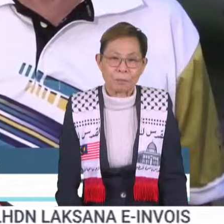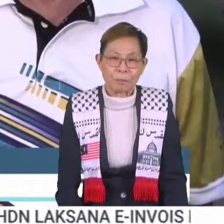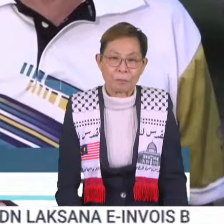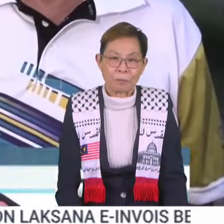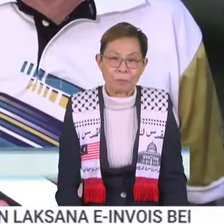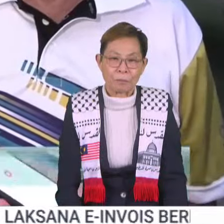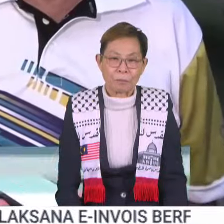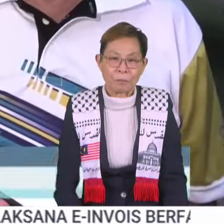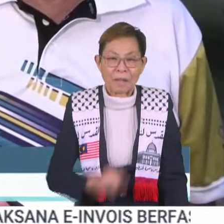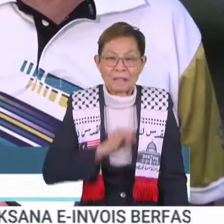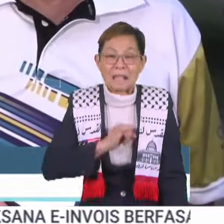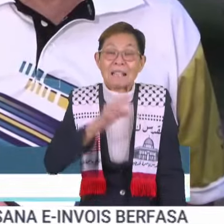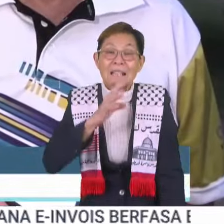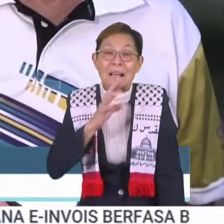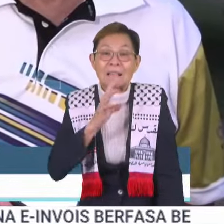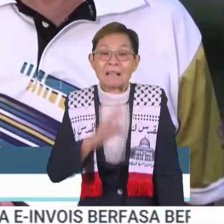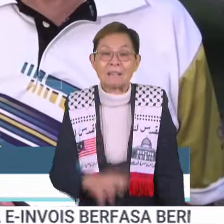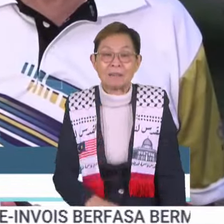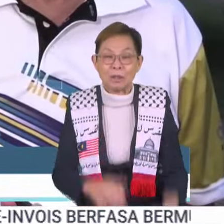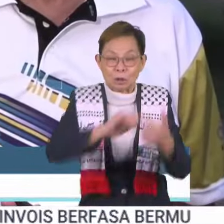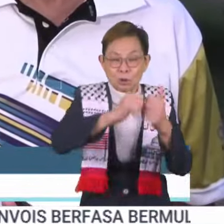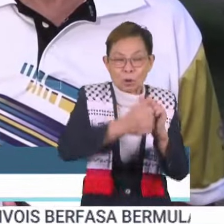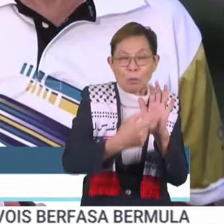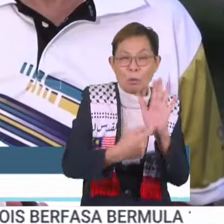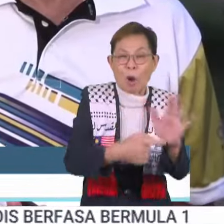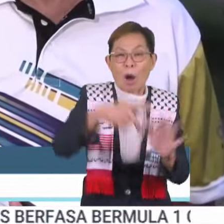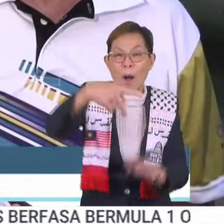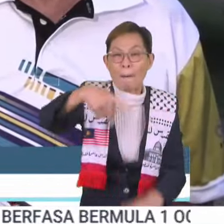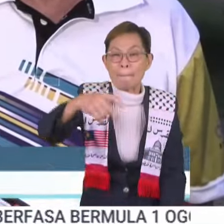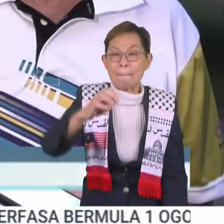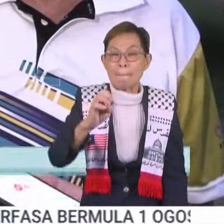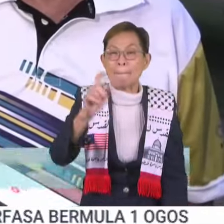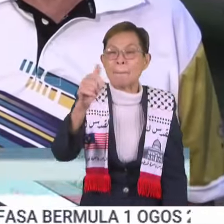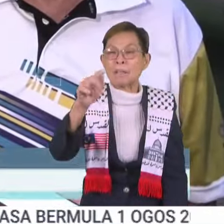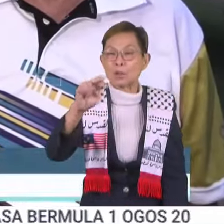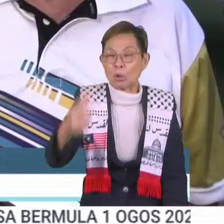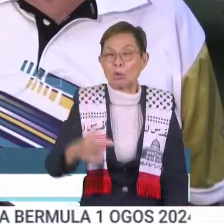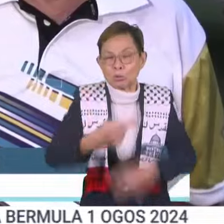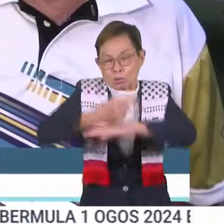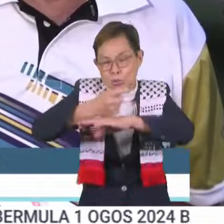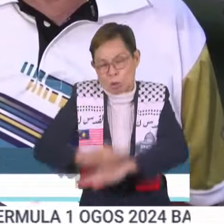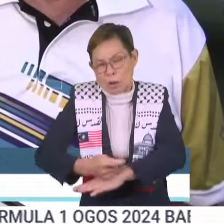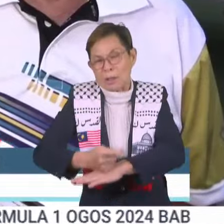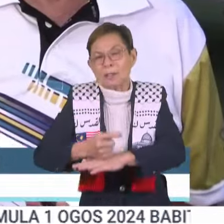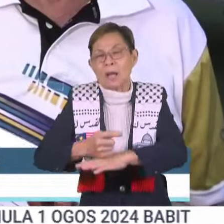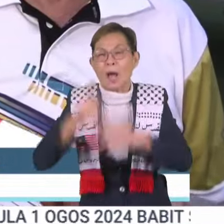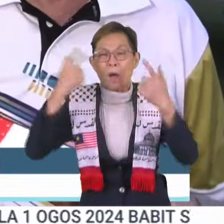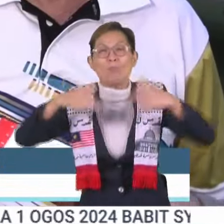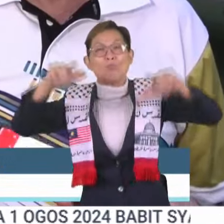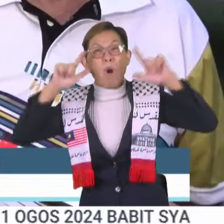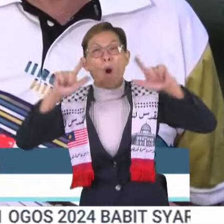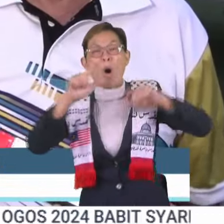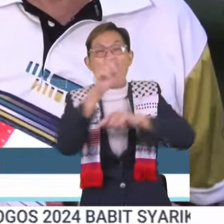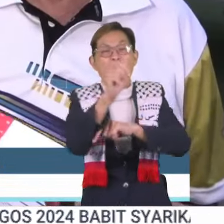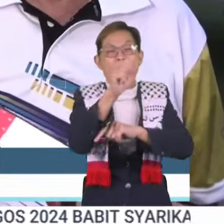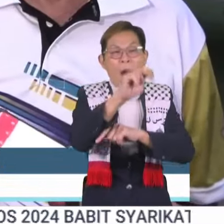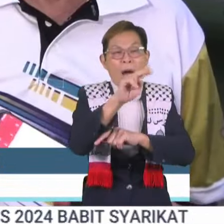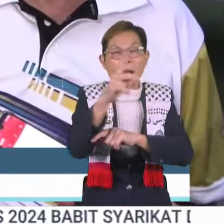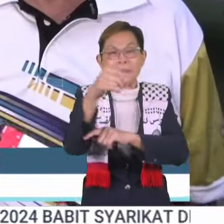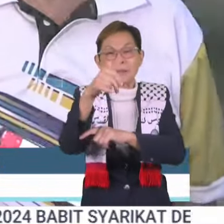Tokan ini macam saya sebutkan tadi adalah merupakan sokan resmi ataupun tokan tradisi yang memang dipopularkan oleh angkasa sejak